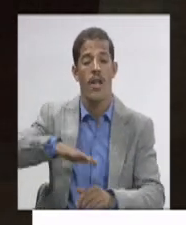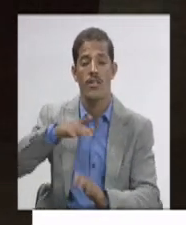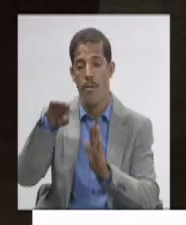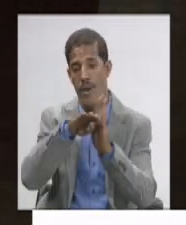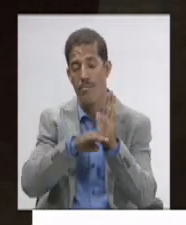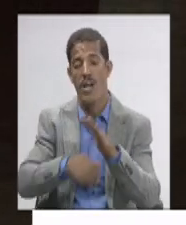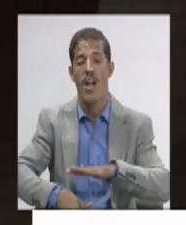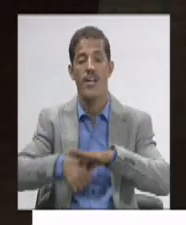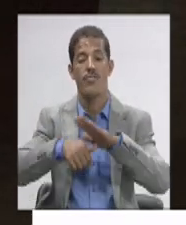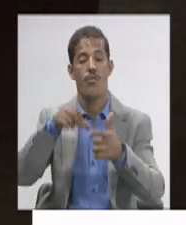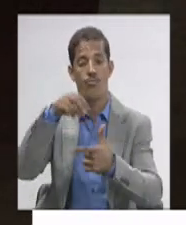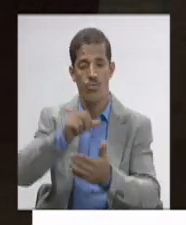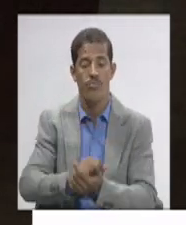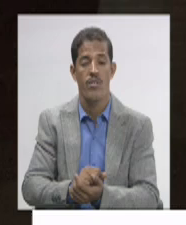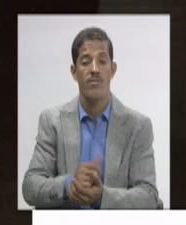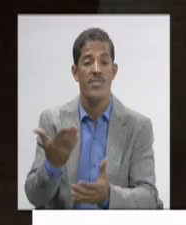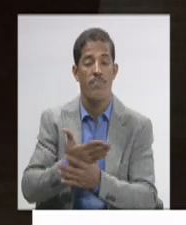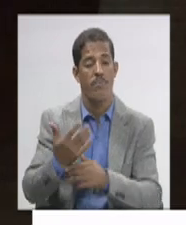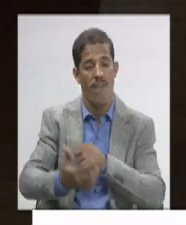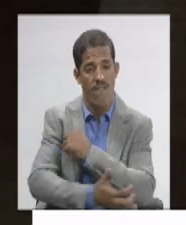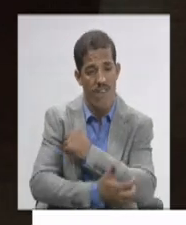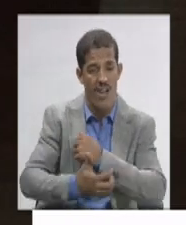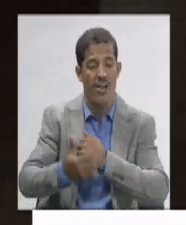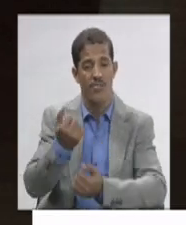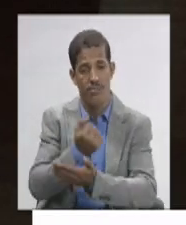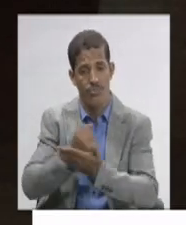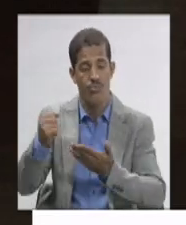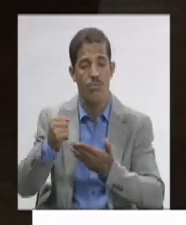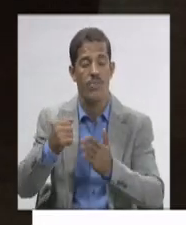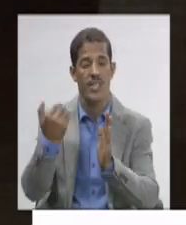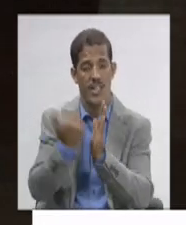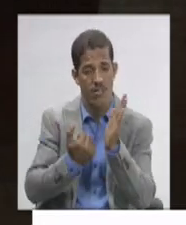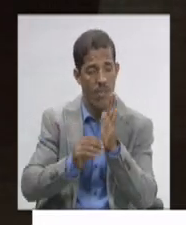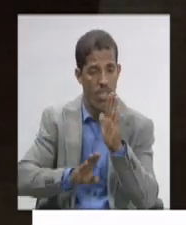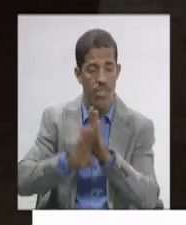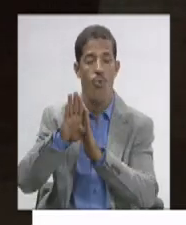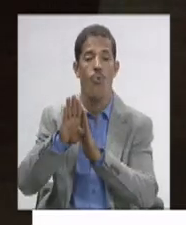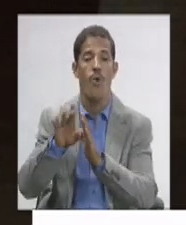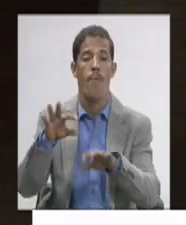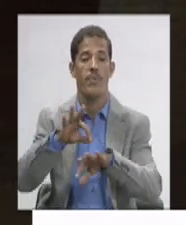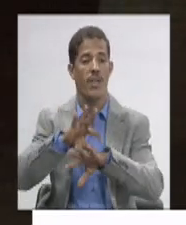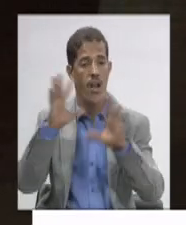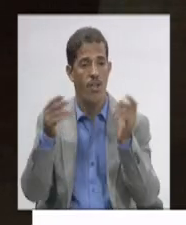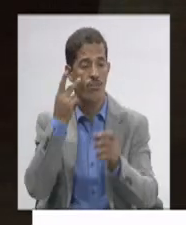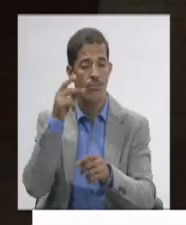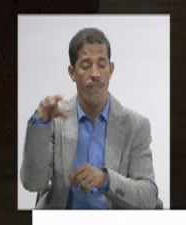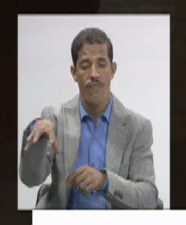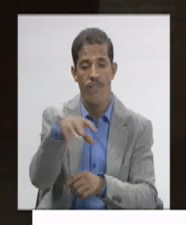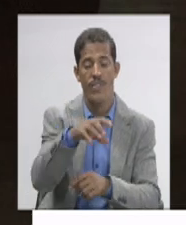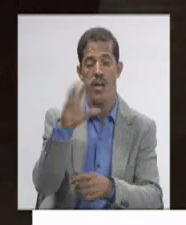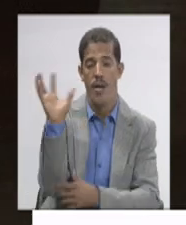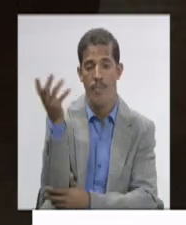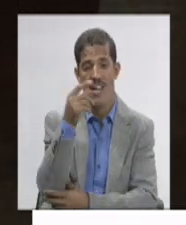للحد منحد من الفقر وتحسين غروف السكان في مناطق